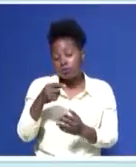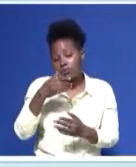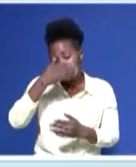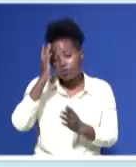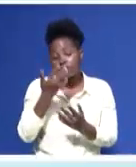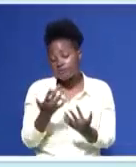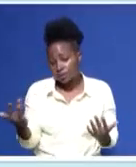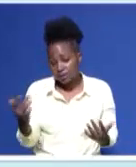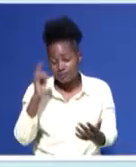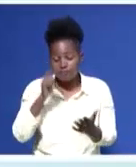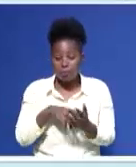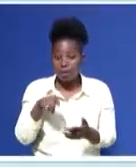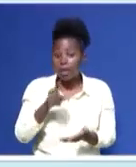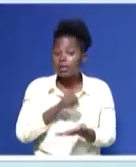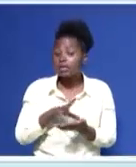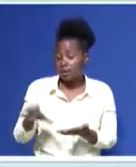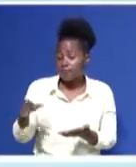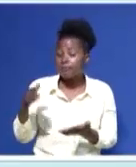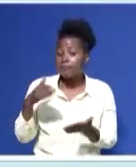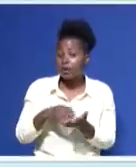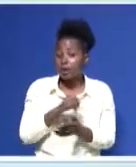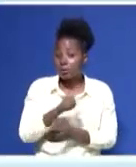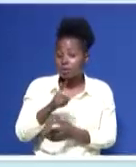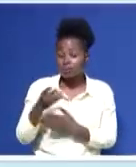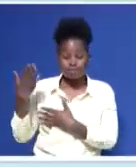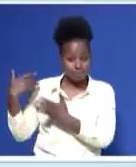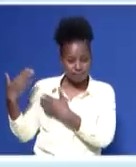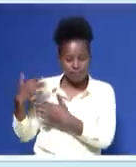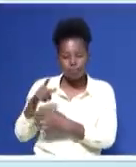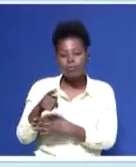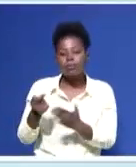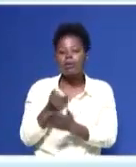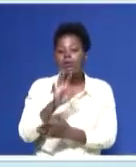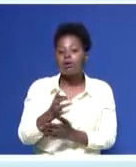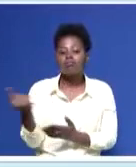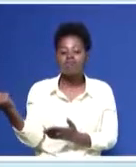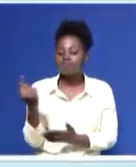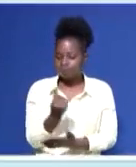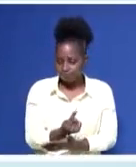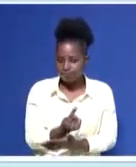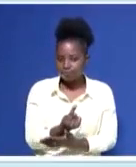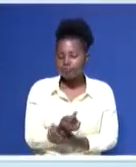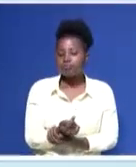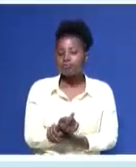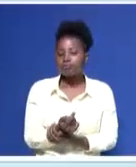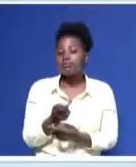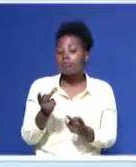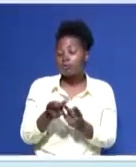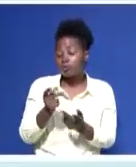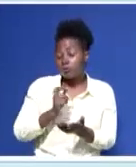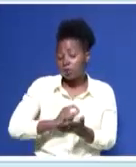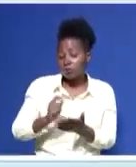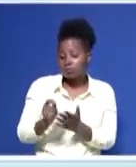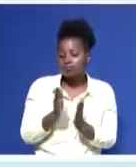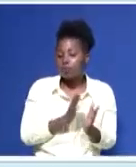Salaam University paka wiki iliyopita matokeo yao yameletwa na wanafunzi